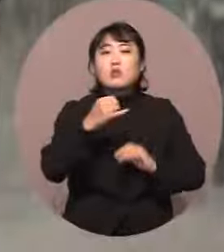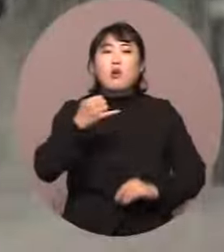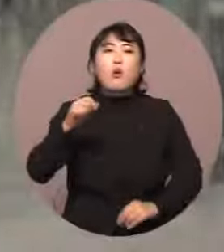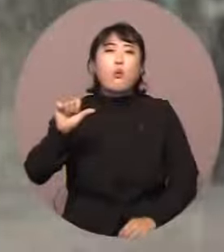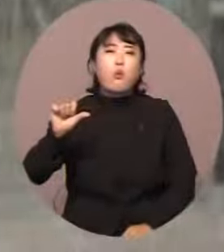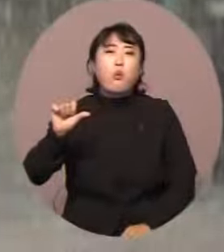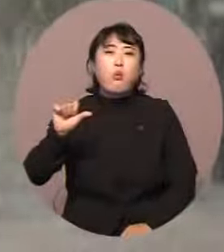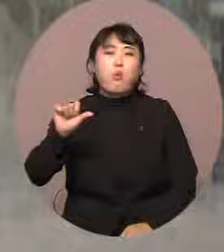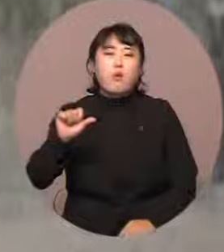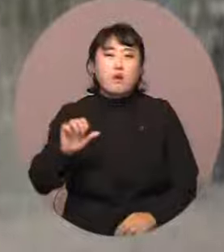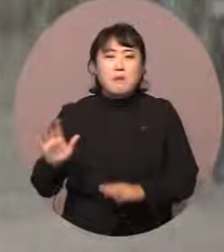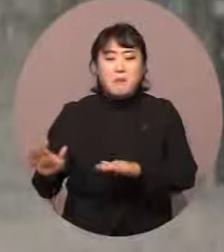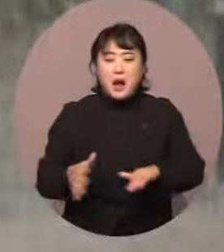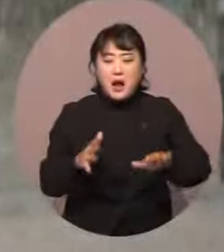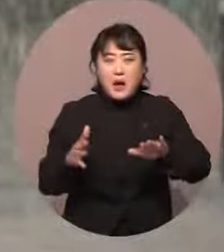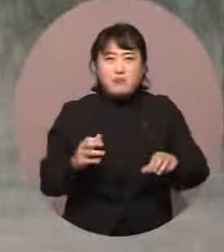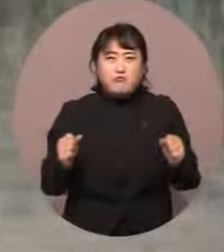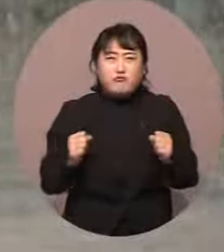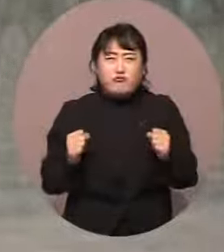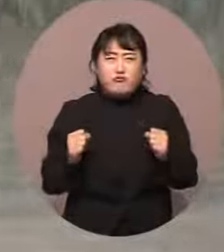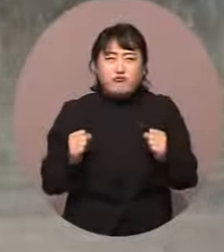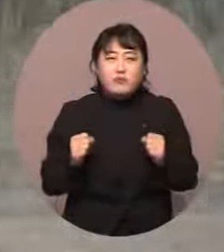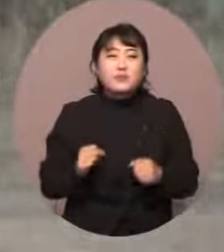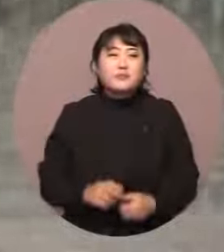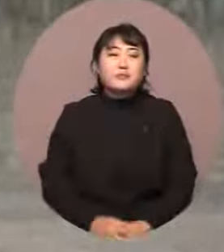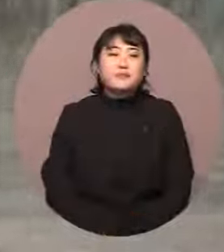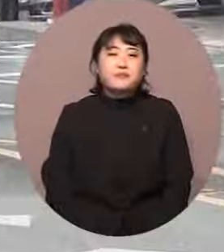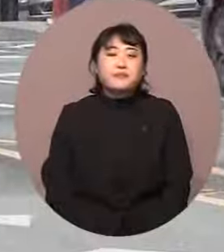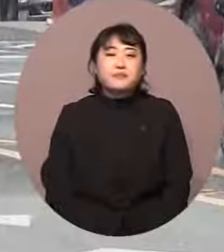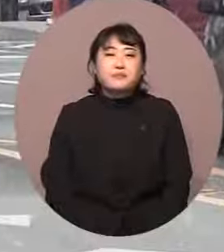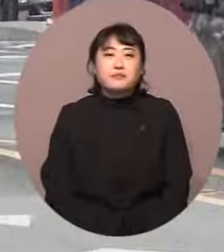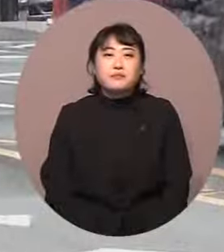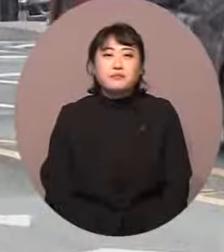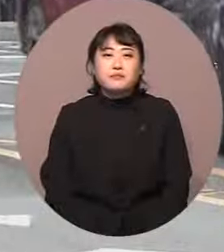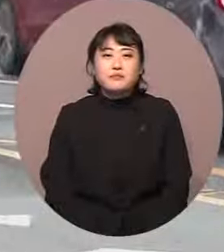머물면서 강한 바람과 함께 종일 강추위가 예상됩니다